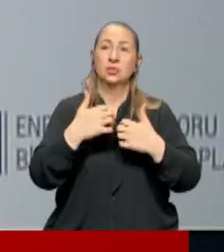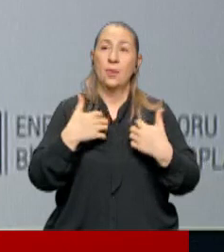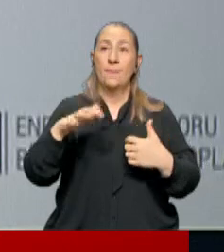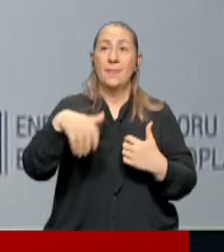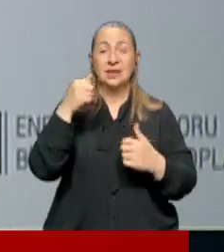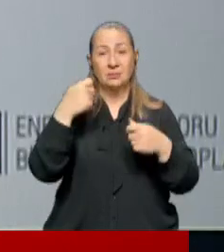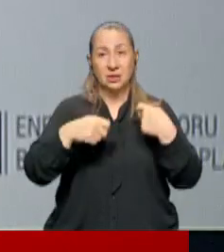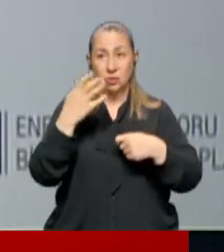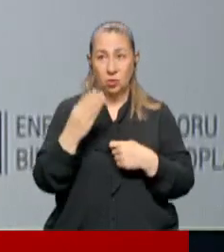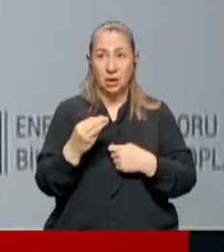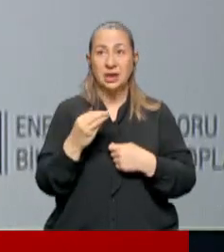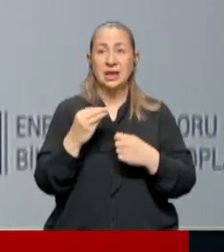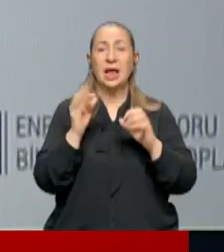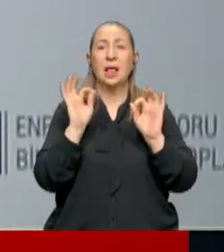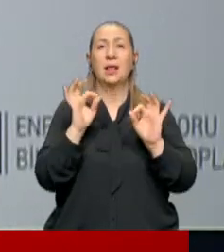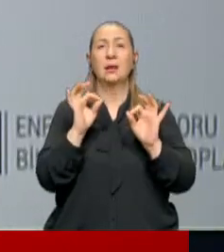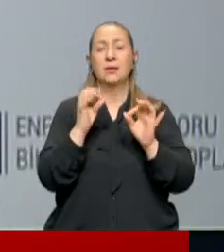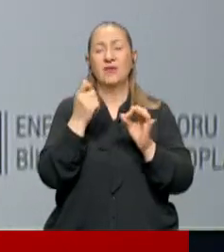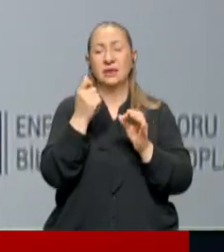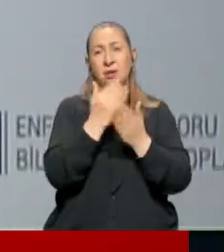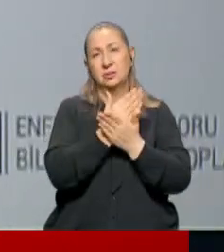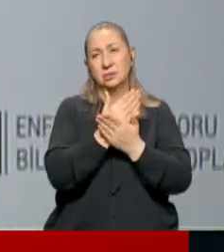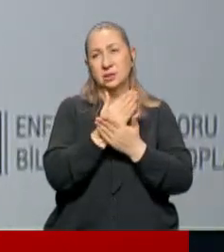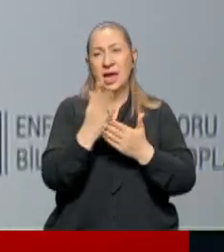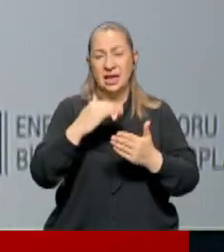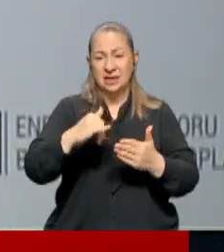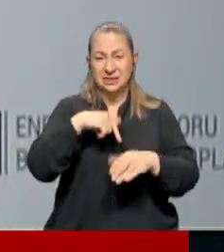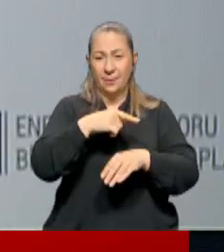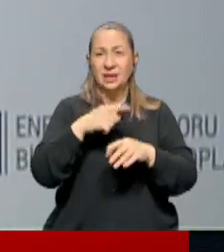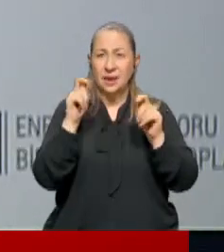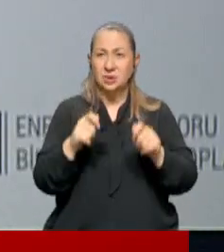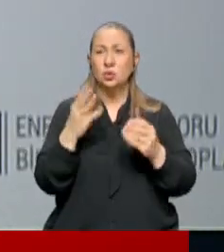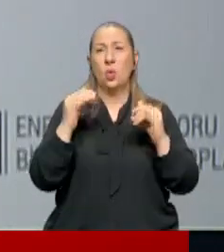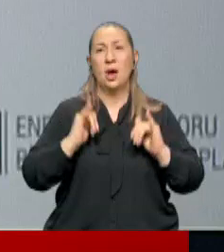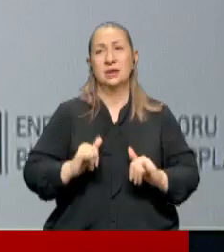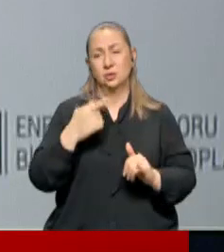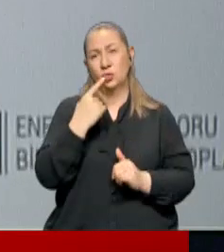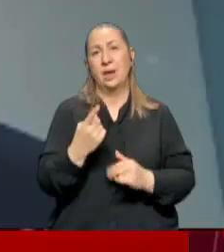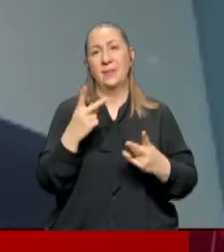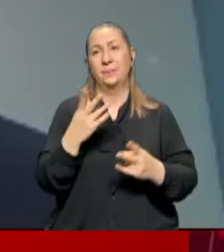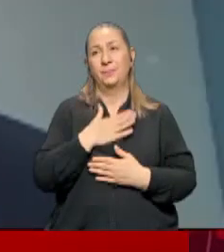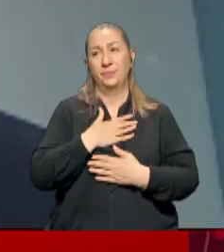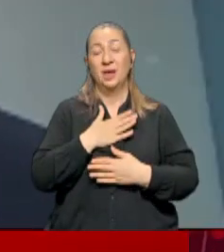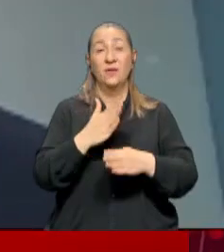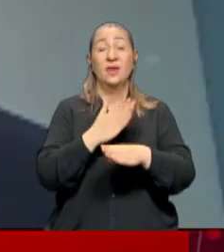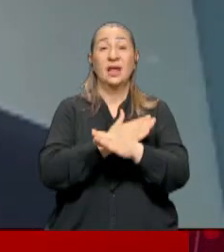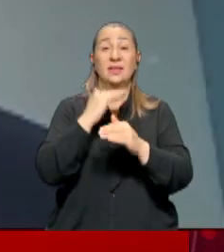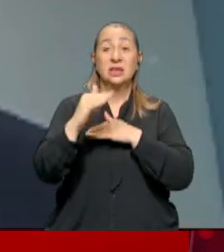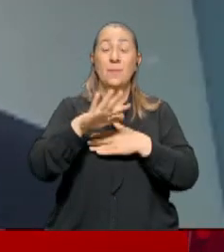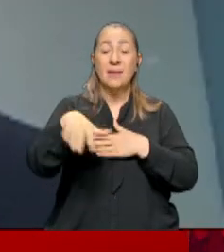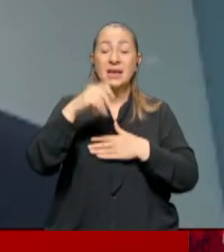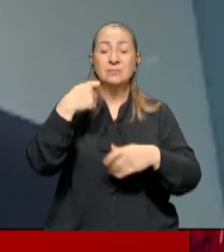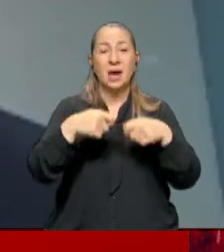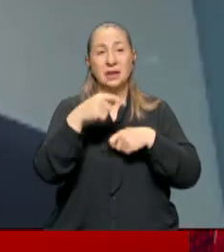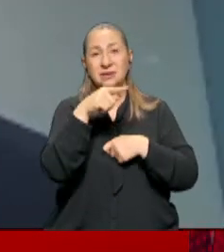güvensin Merkez Bankası olarak kalıcı fiyat istikrarını en kısa sürede sağlayacağımız ı çok rahat bir şekilde ifade edebiliriz vatandaşlar